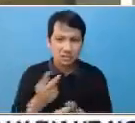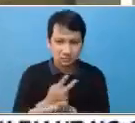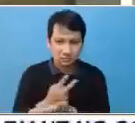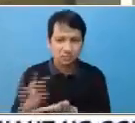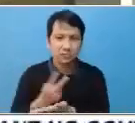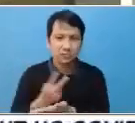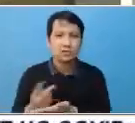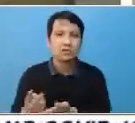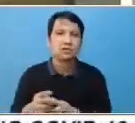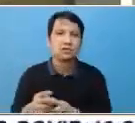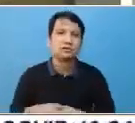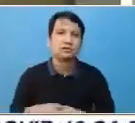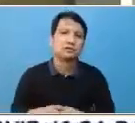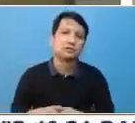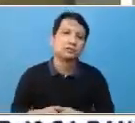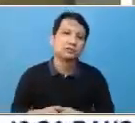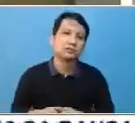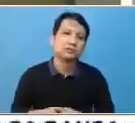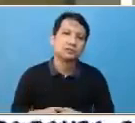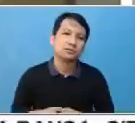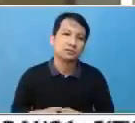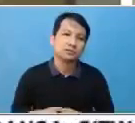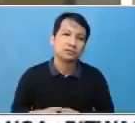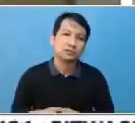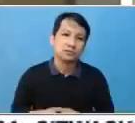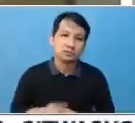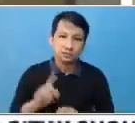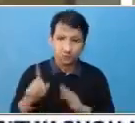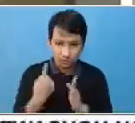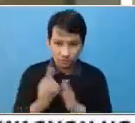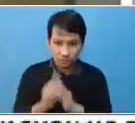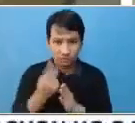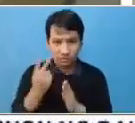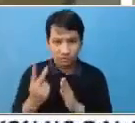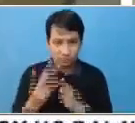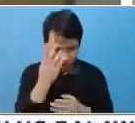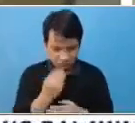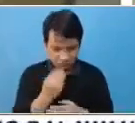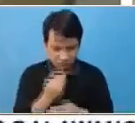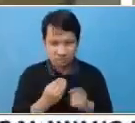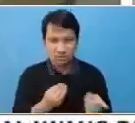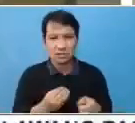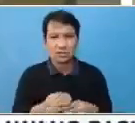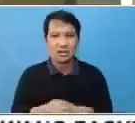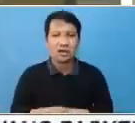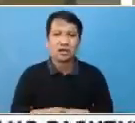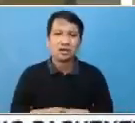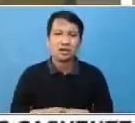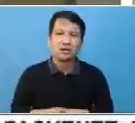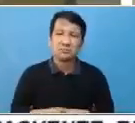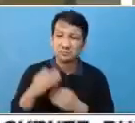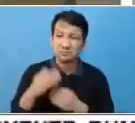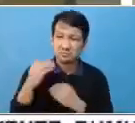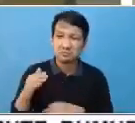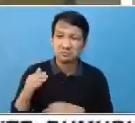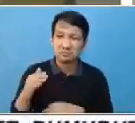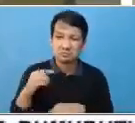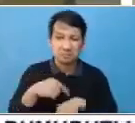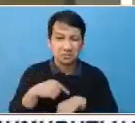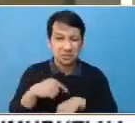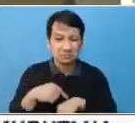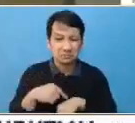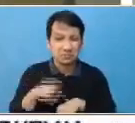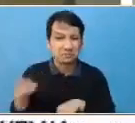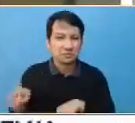Posible pala. Kahit na anak ka lang ng labandera, kahit basurero ka lang, pwede kang maging